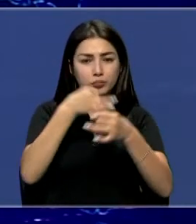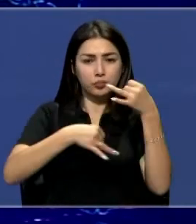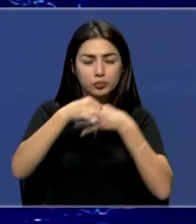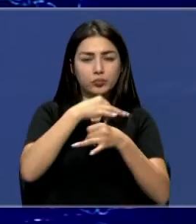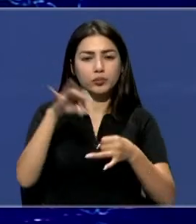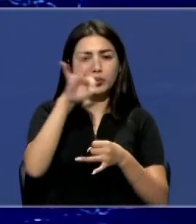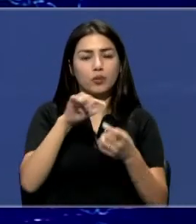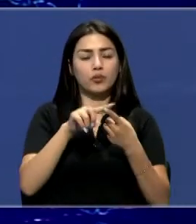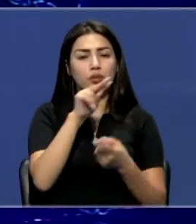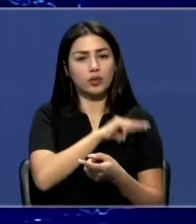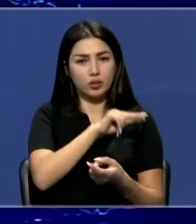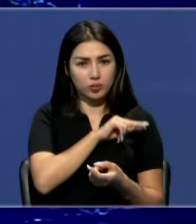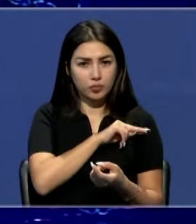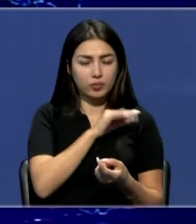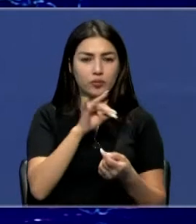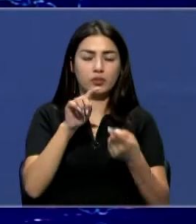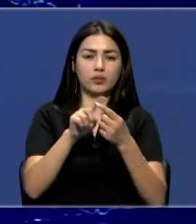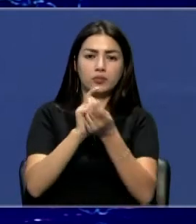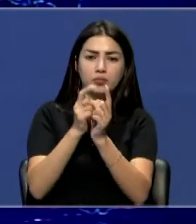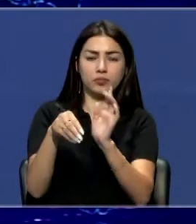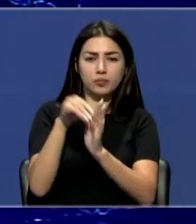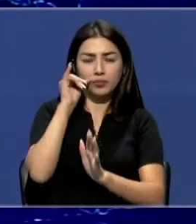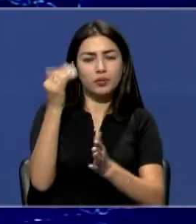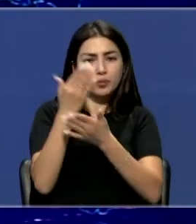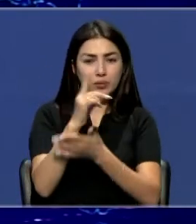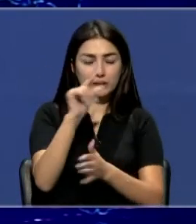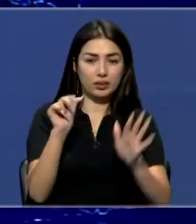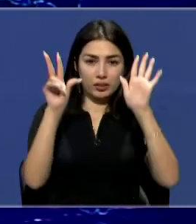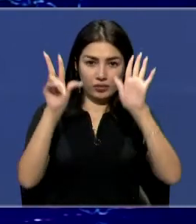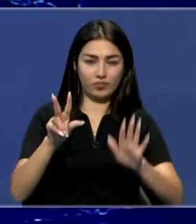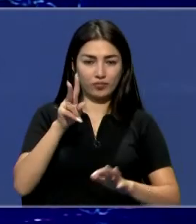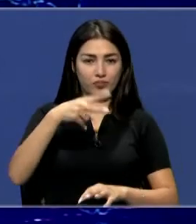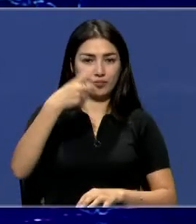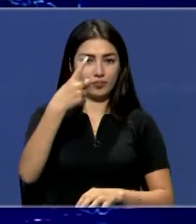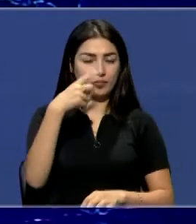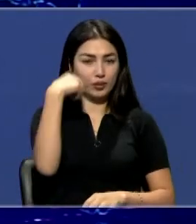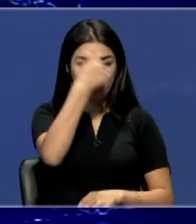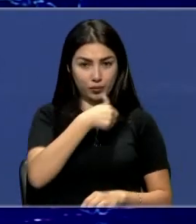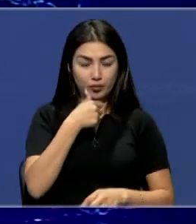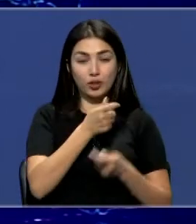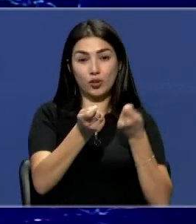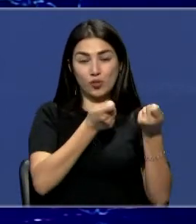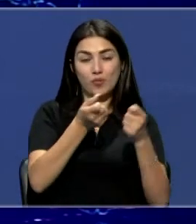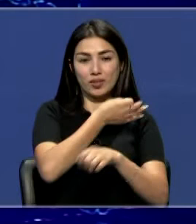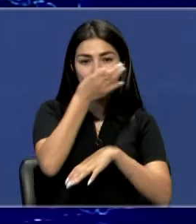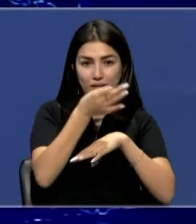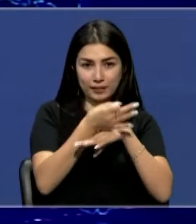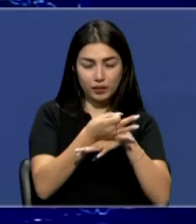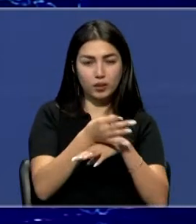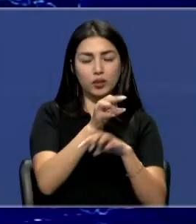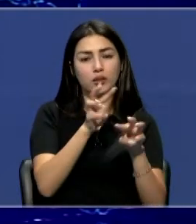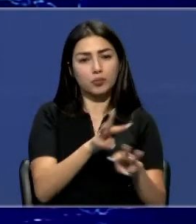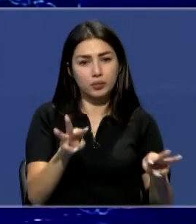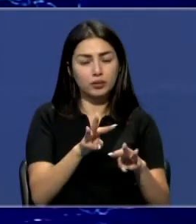основных результатах работы агентства по противодействию коррупции за восемь месяцев текущего года руководитель антикоррупционные службы доложил президенту